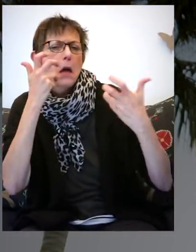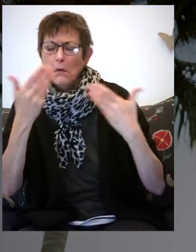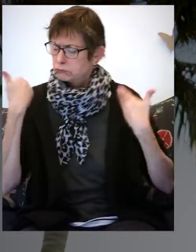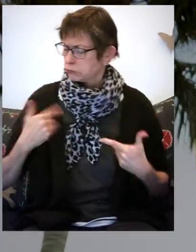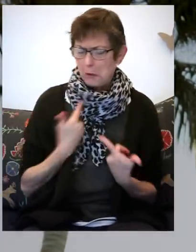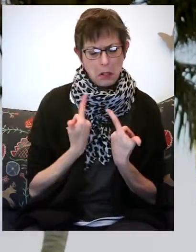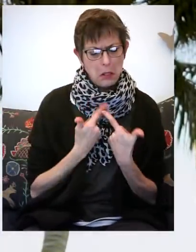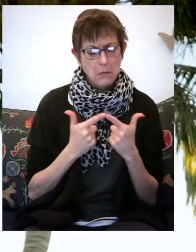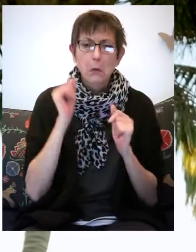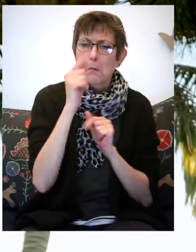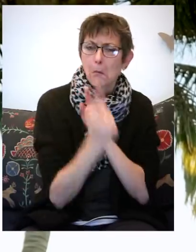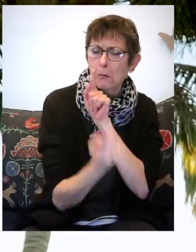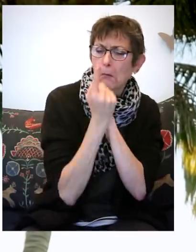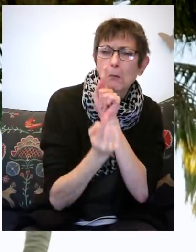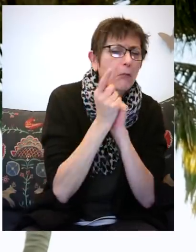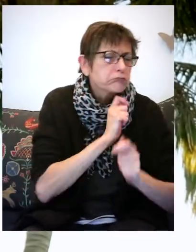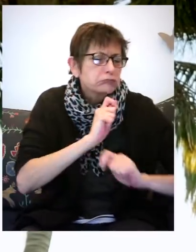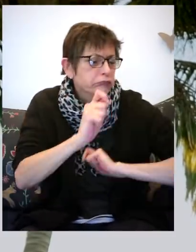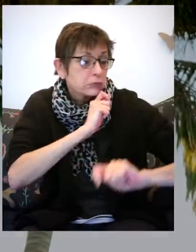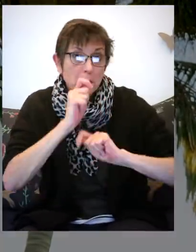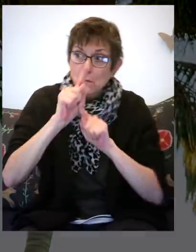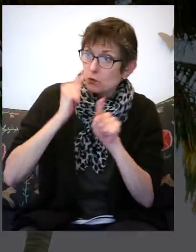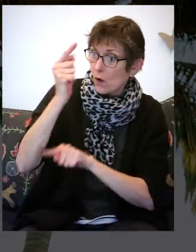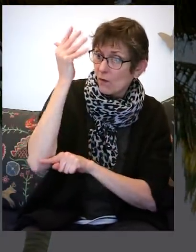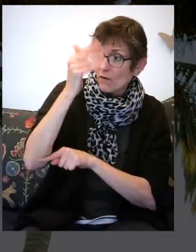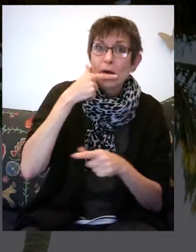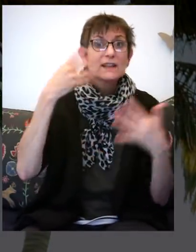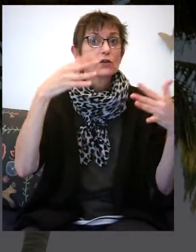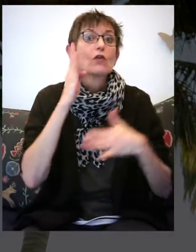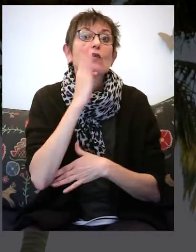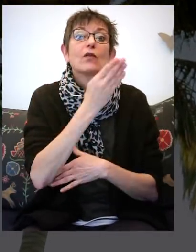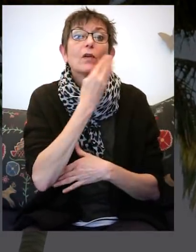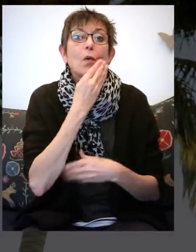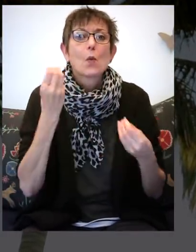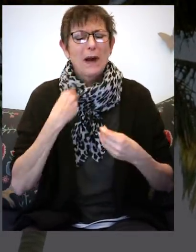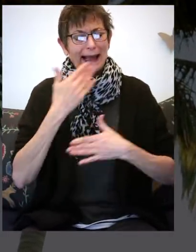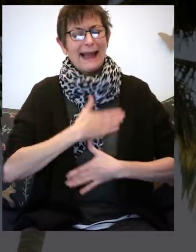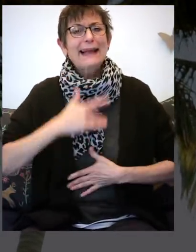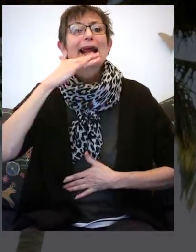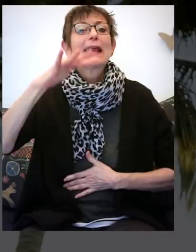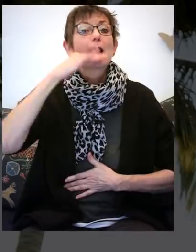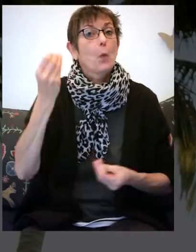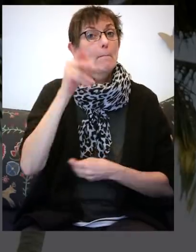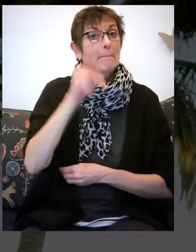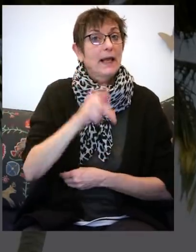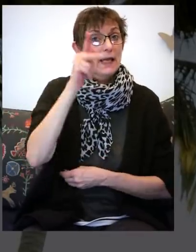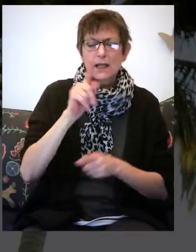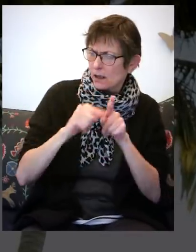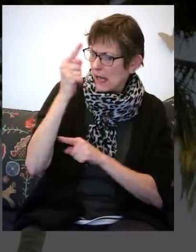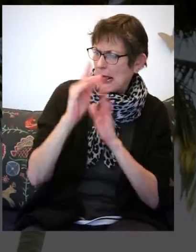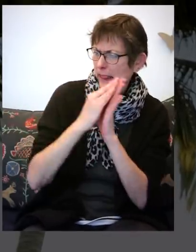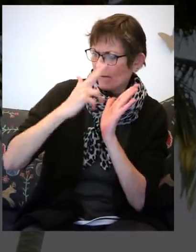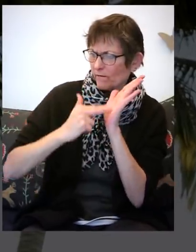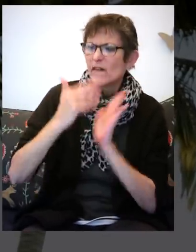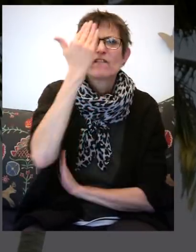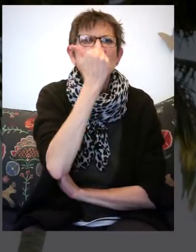la Gaîté Lyrique à Paris. Et pour la prochaine dédicace de livres, ce sera en février. Il y aura Poitiers, au Cultura de Poitiers. Il y aura celui de Bourges, celui de